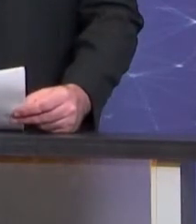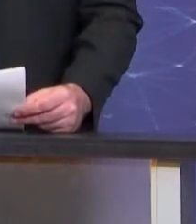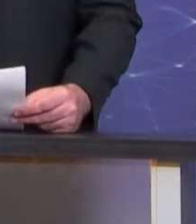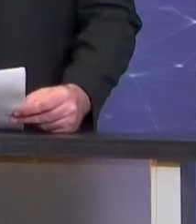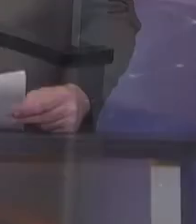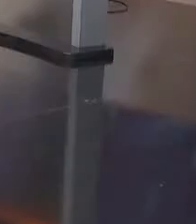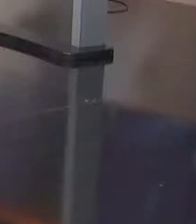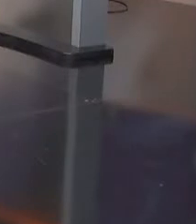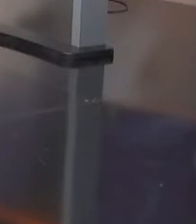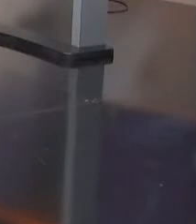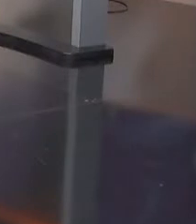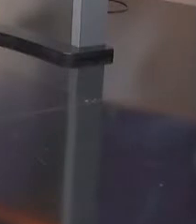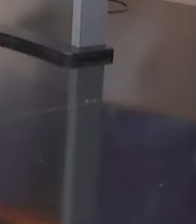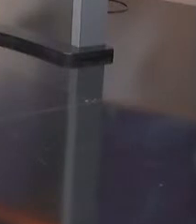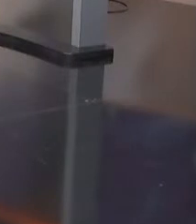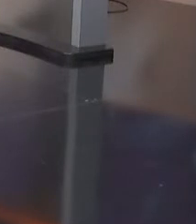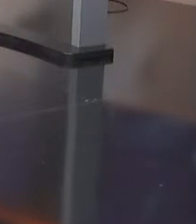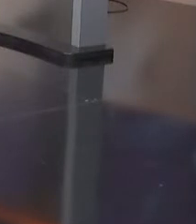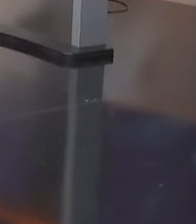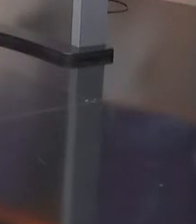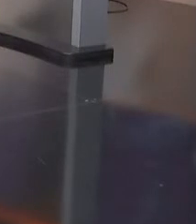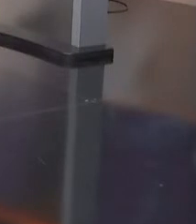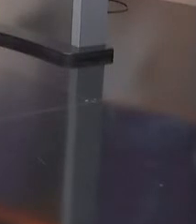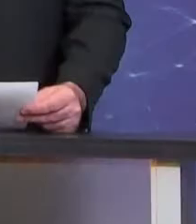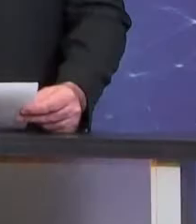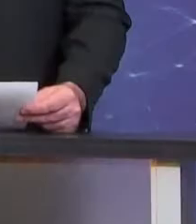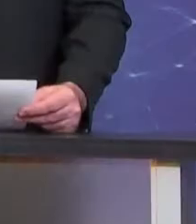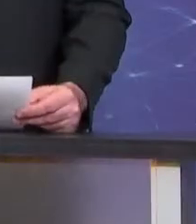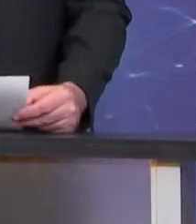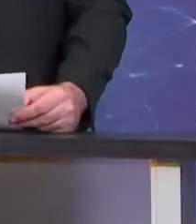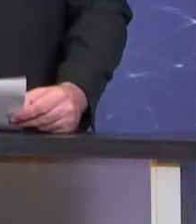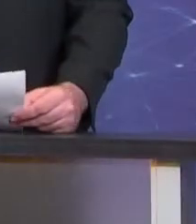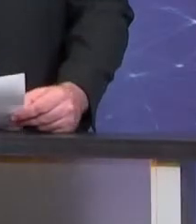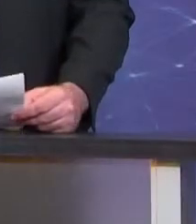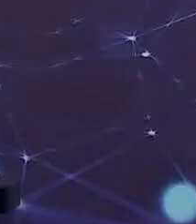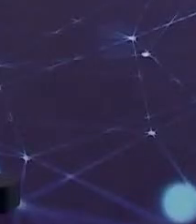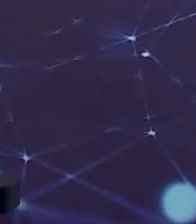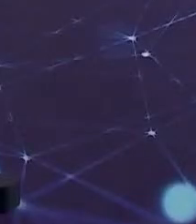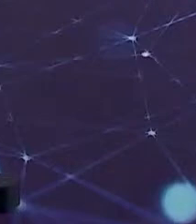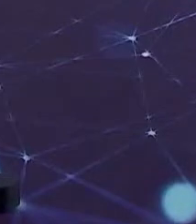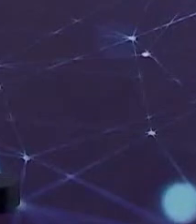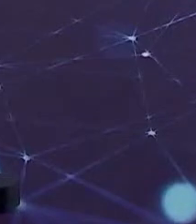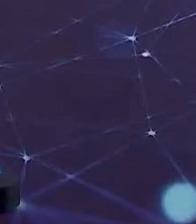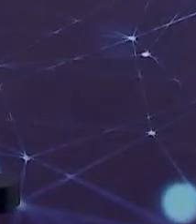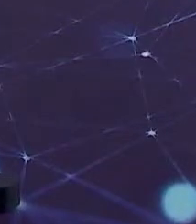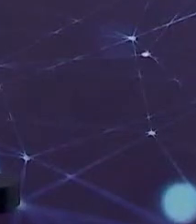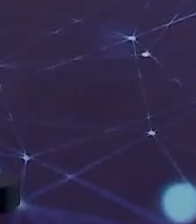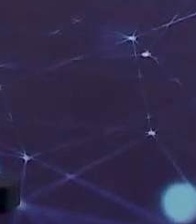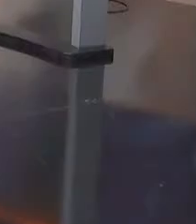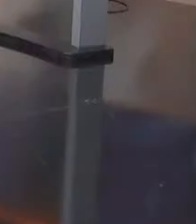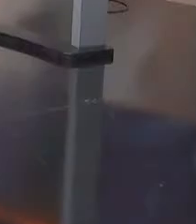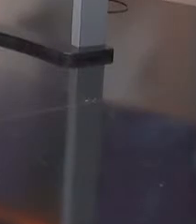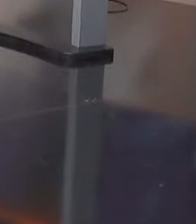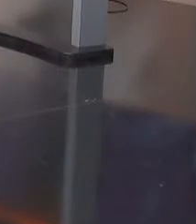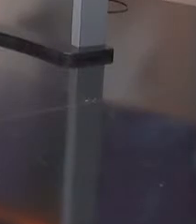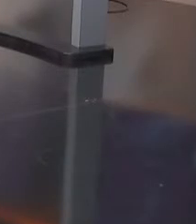Андрієм Максименком, виконувачем обов'язків начальника служби автомобільних доріг у Миколаївській області. Я вас вітаю. Доброго дня. Також у